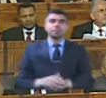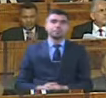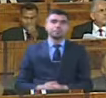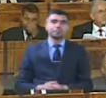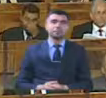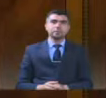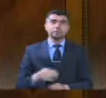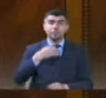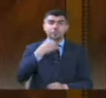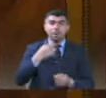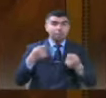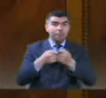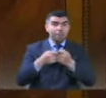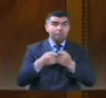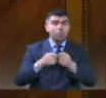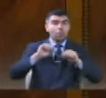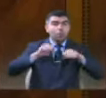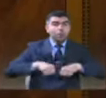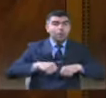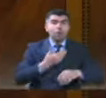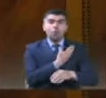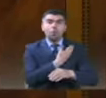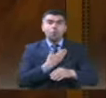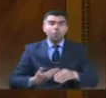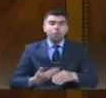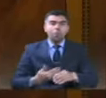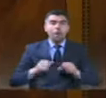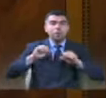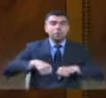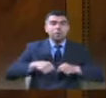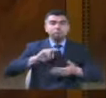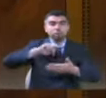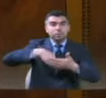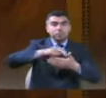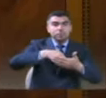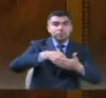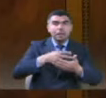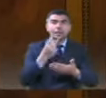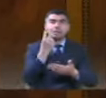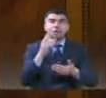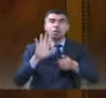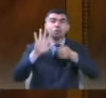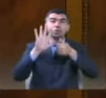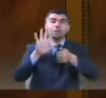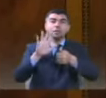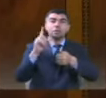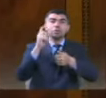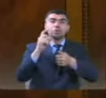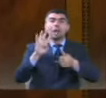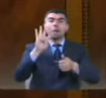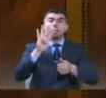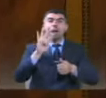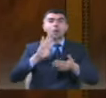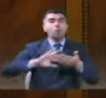لقد تحملت الحكومة الحالية تنفيذ اتفاق 26 أبريل الذي وقع في الظروف التي يعرفها